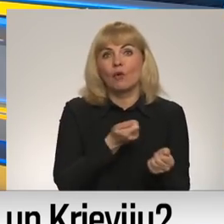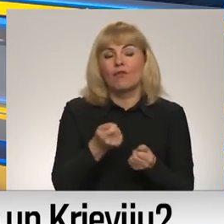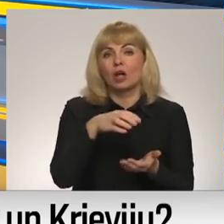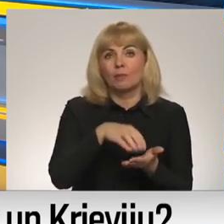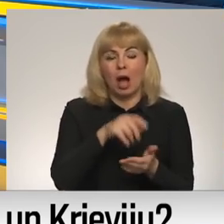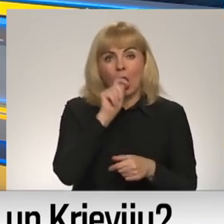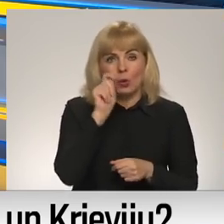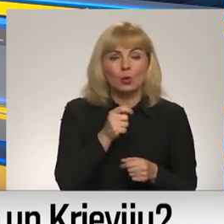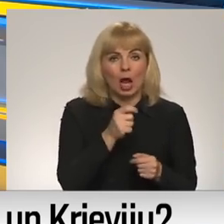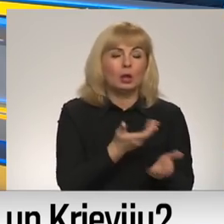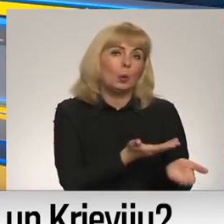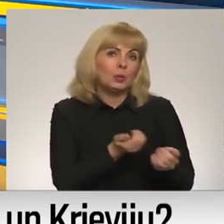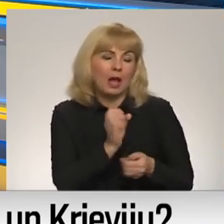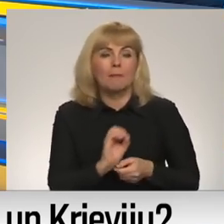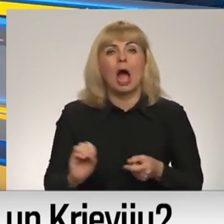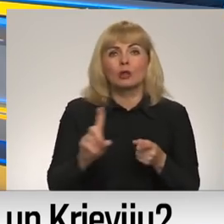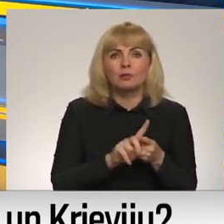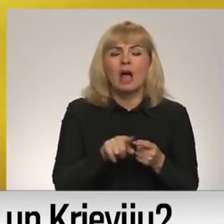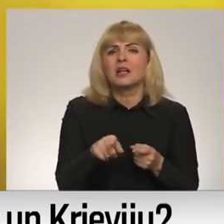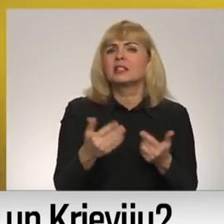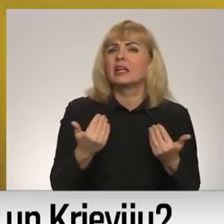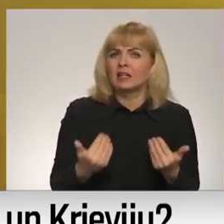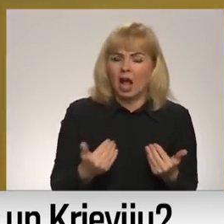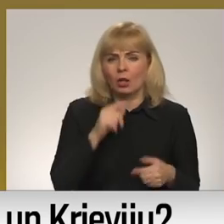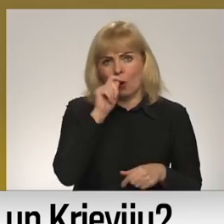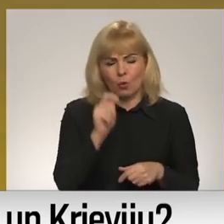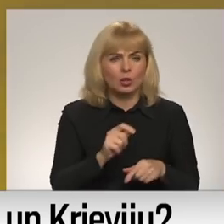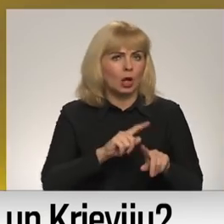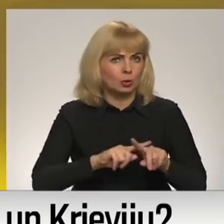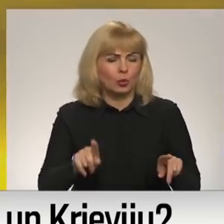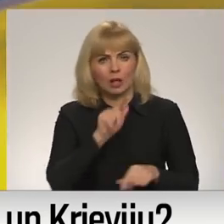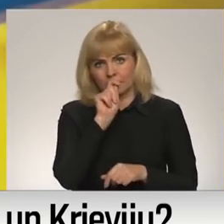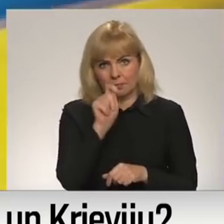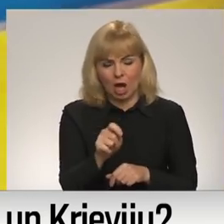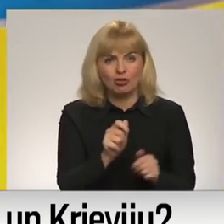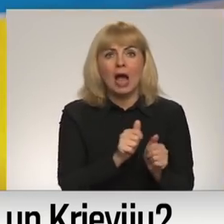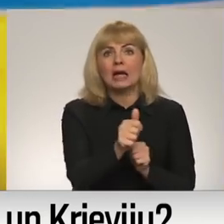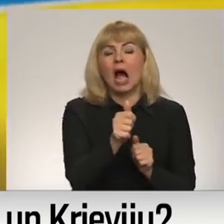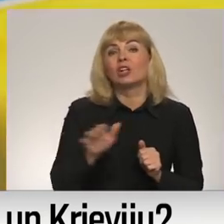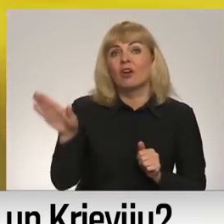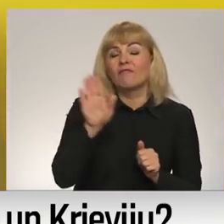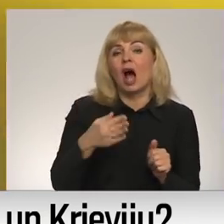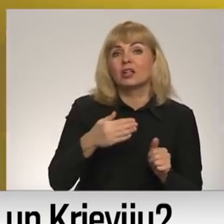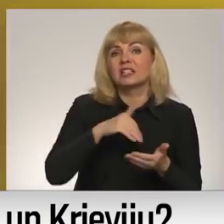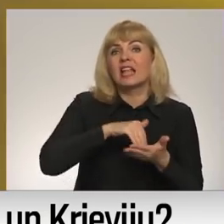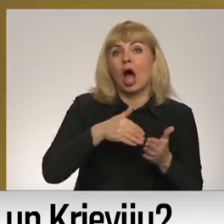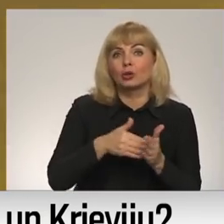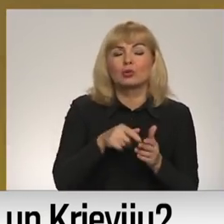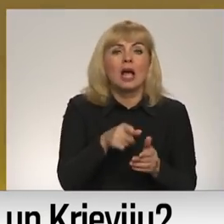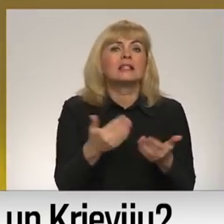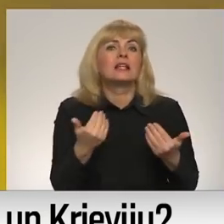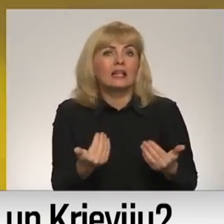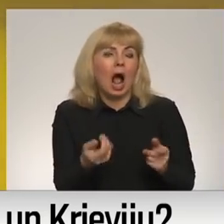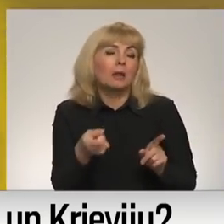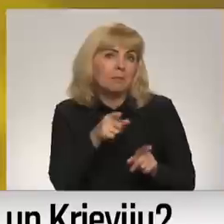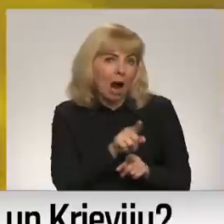Ukrainu uzņemt Eiropas Savienībā. Cik tas ir reāli, ka Ukrainai nekavējoties tiek piešķirts kandidātvalsts status? Un ko tas vispār reāli mainīt